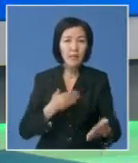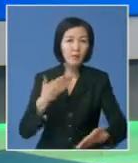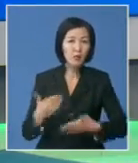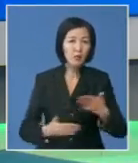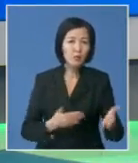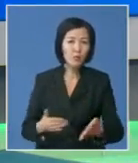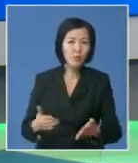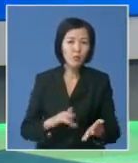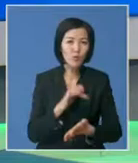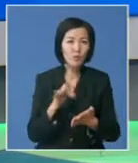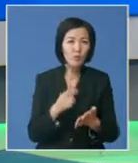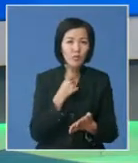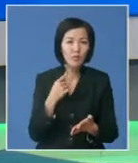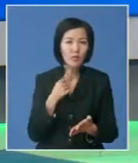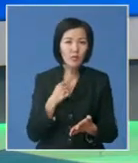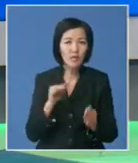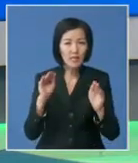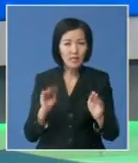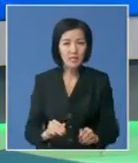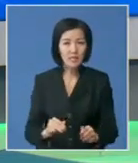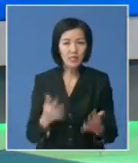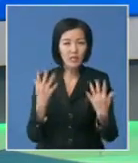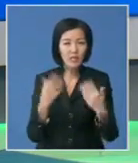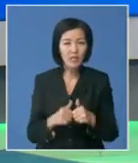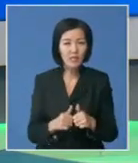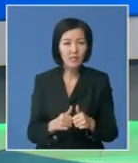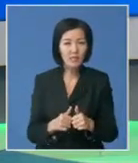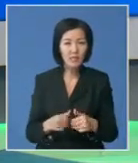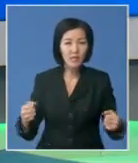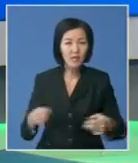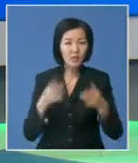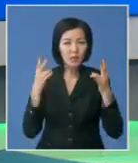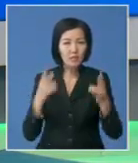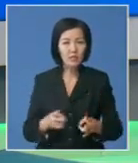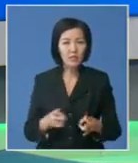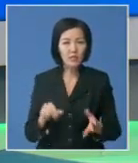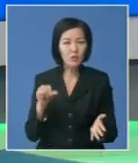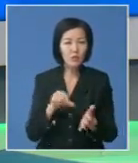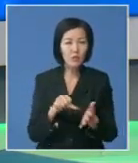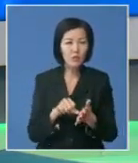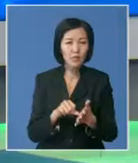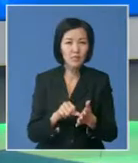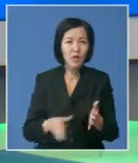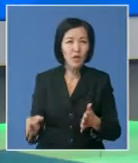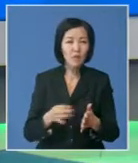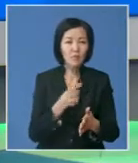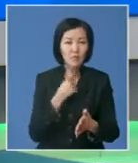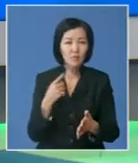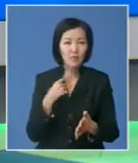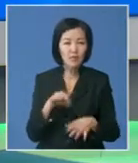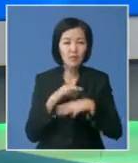городе талды-курган для снижения количества дорожно-транспортных происшествий с участием пешеходов в областном центре проведена